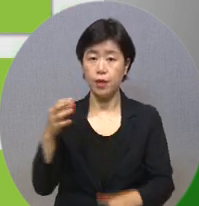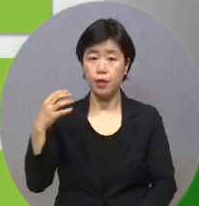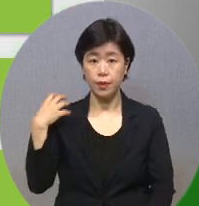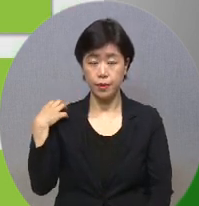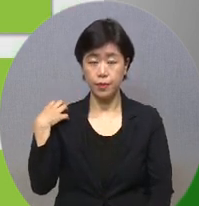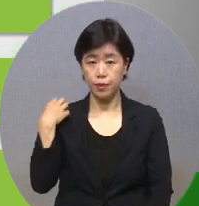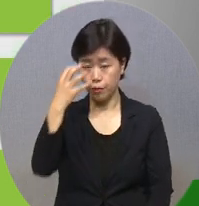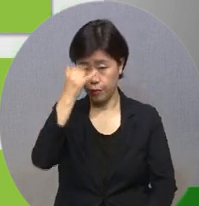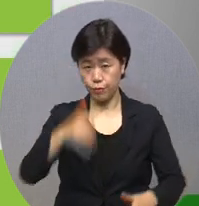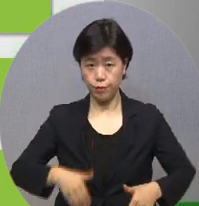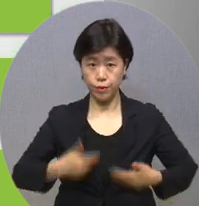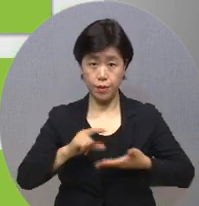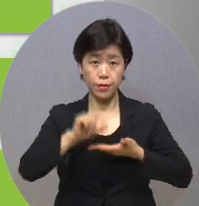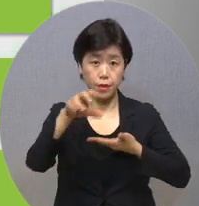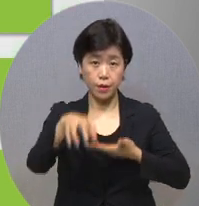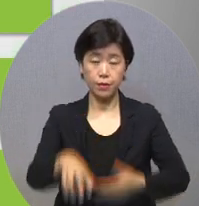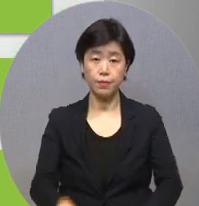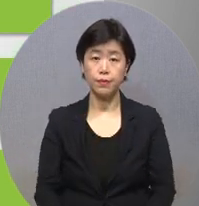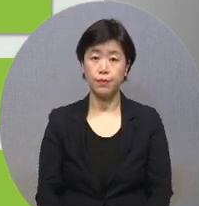충남지사입니다.